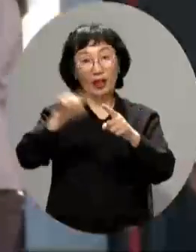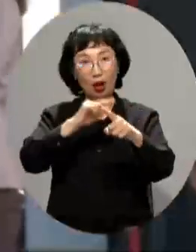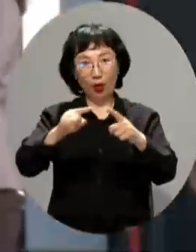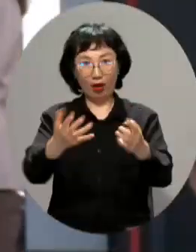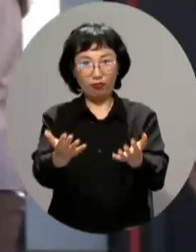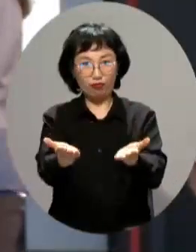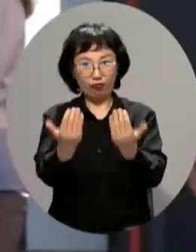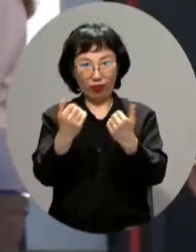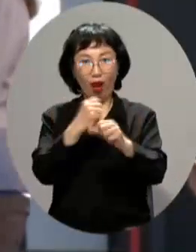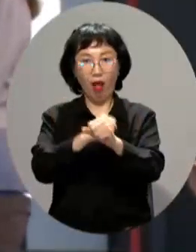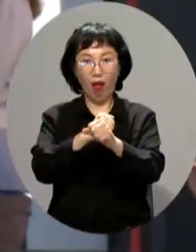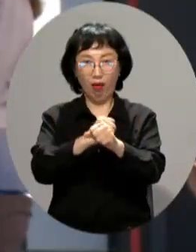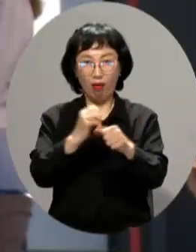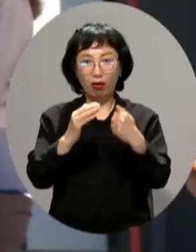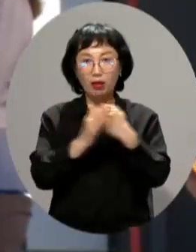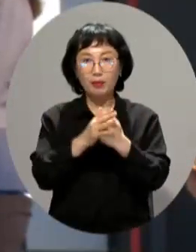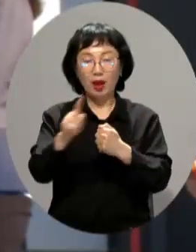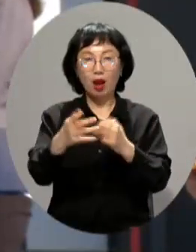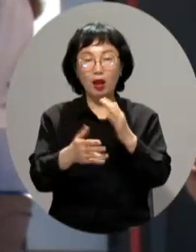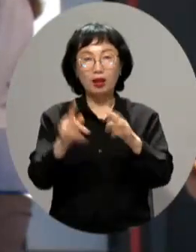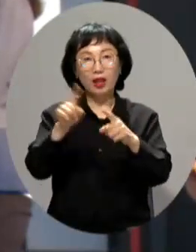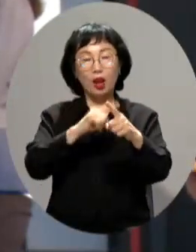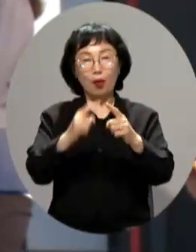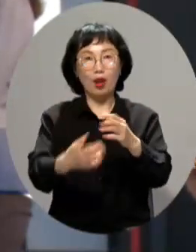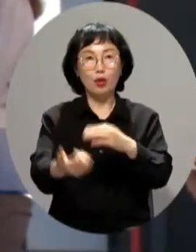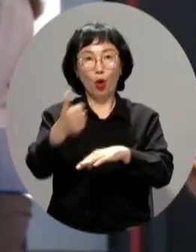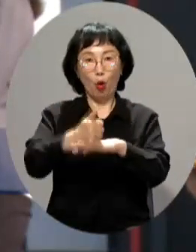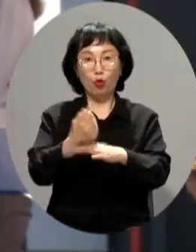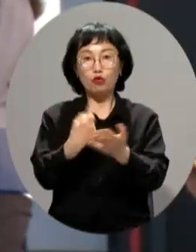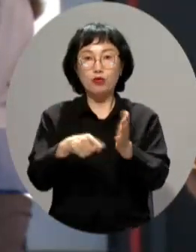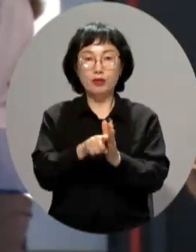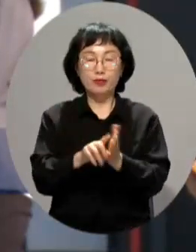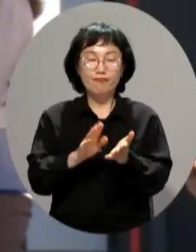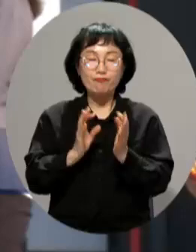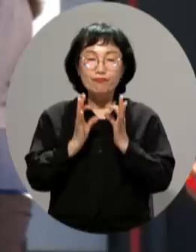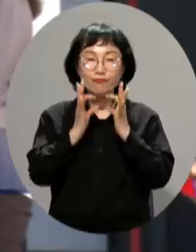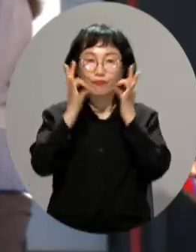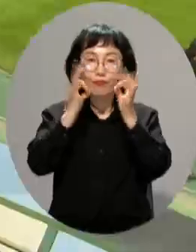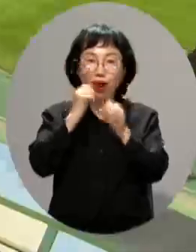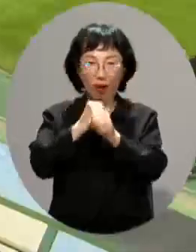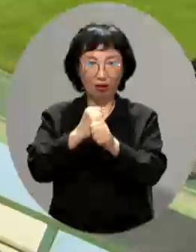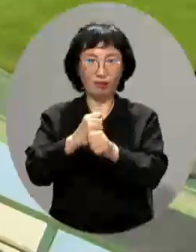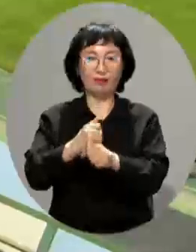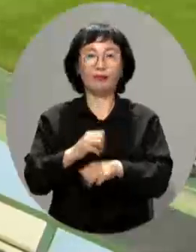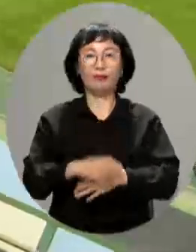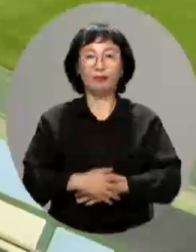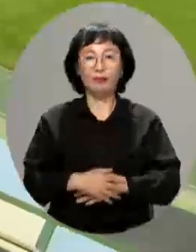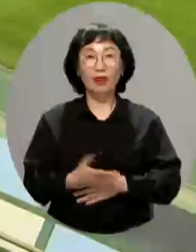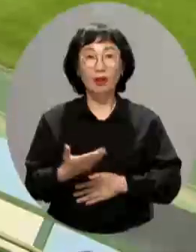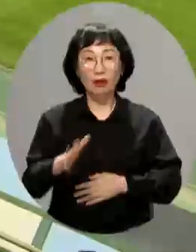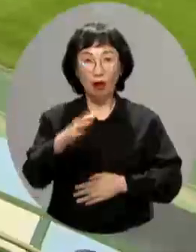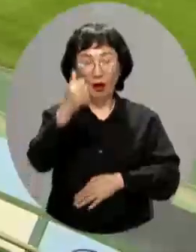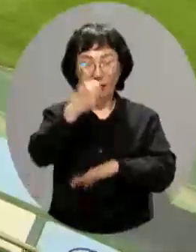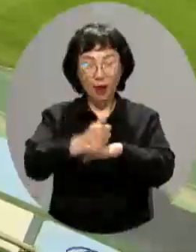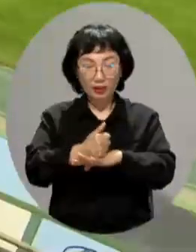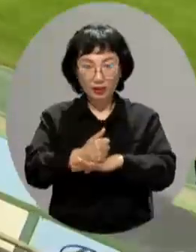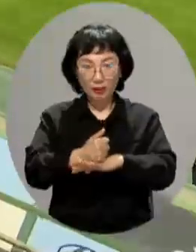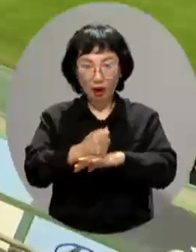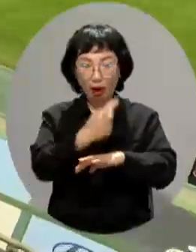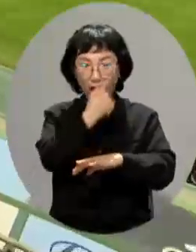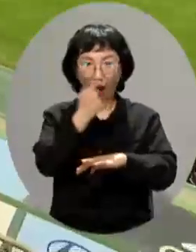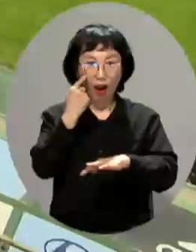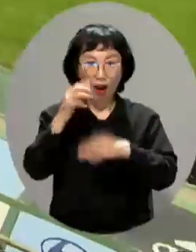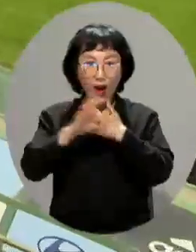도민 여러분과 함께 대회 성공을 위해서 열과 성을 다해 나갈 것입니다. 하지만 뚜껑을 열고 보니